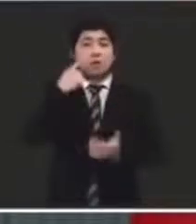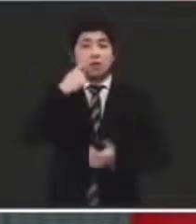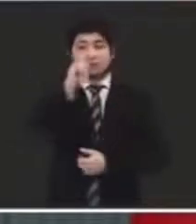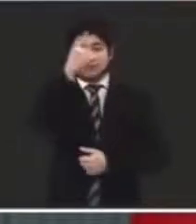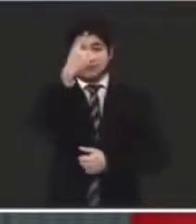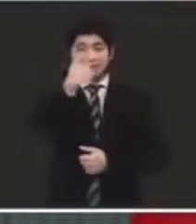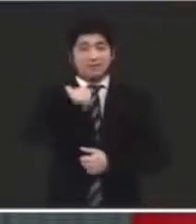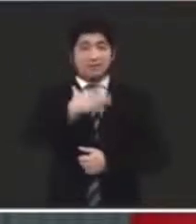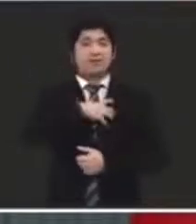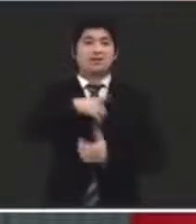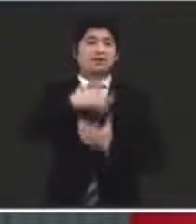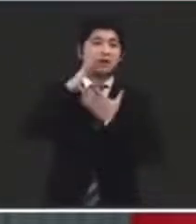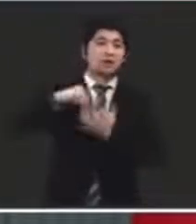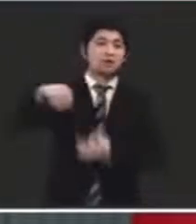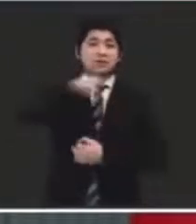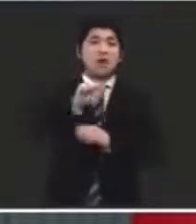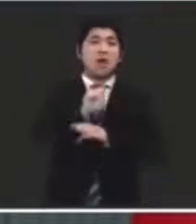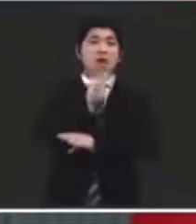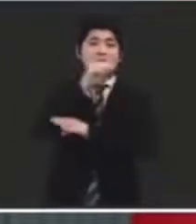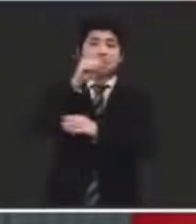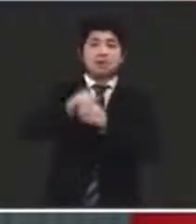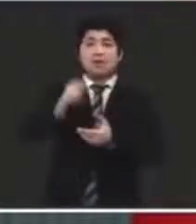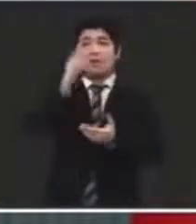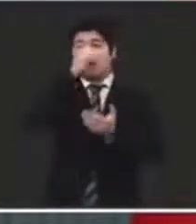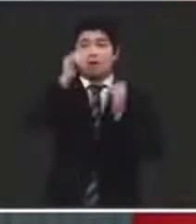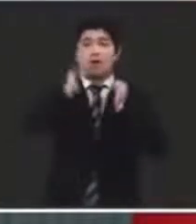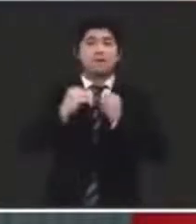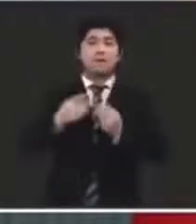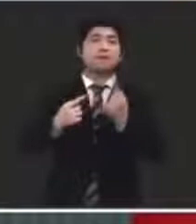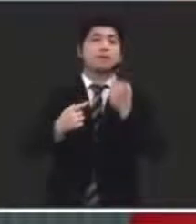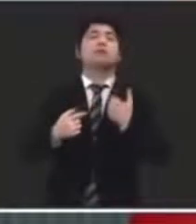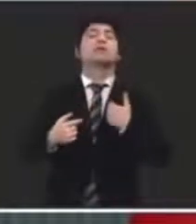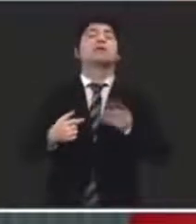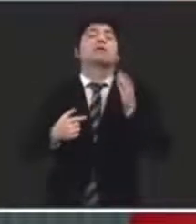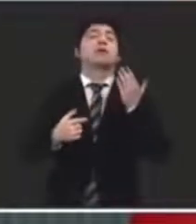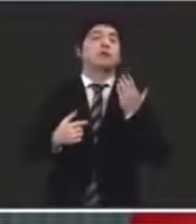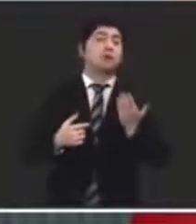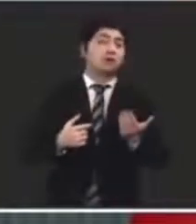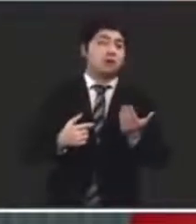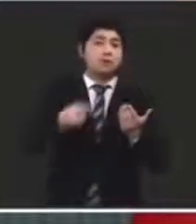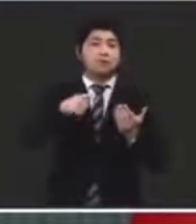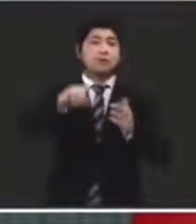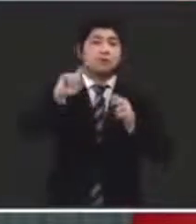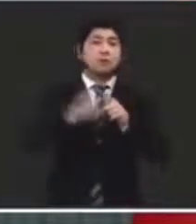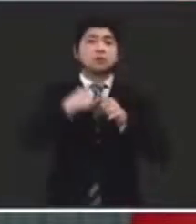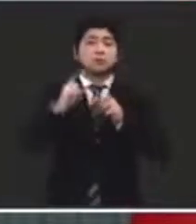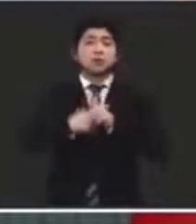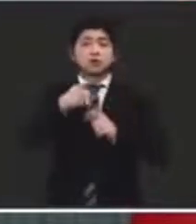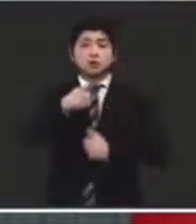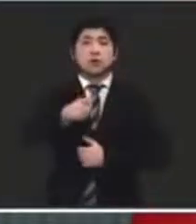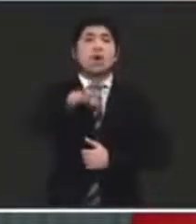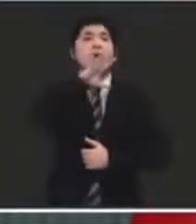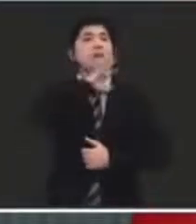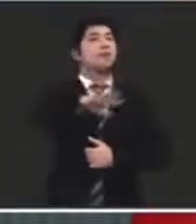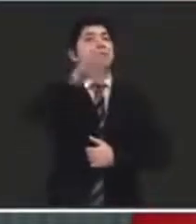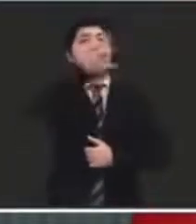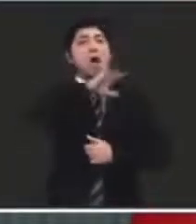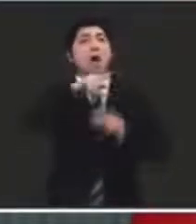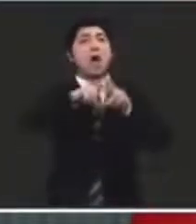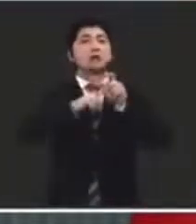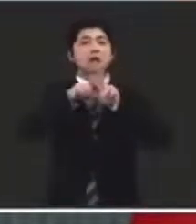kendi insanlarımızın hayatlarını kolaylaştırmakta kalmıyoruz bu projelerle Avrupa'dan